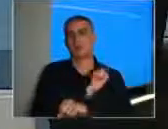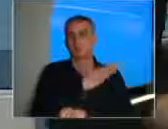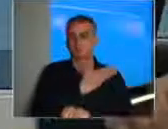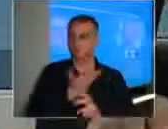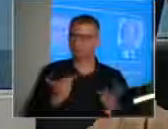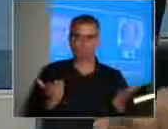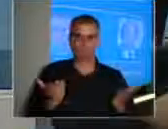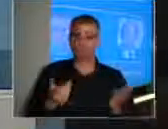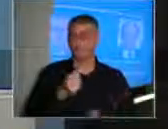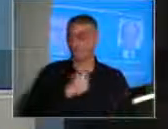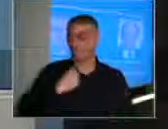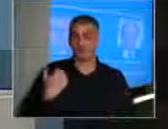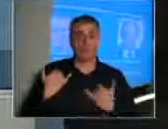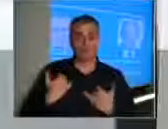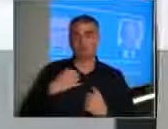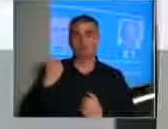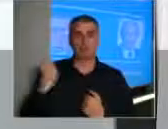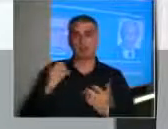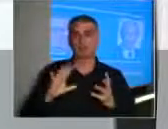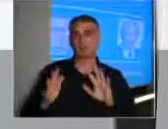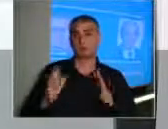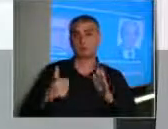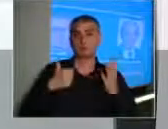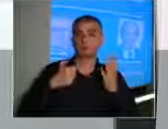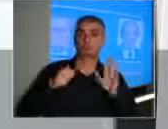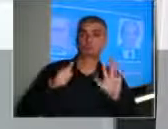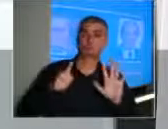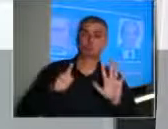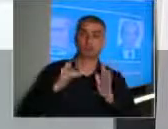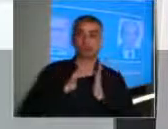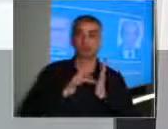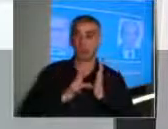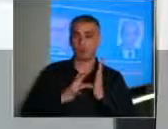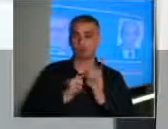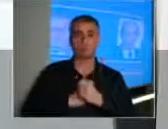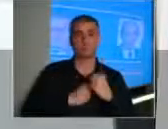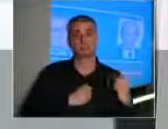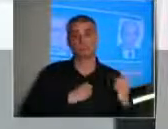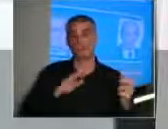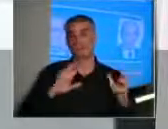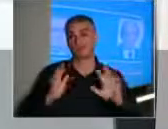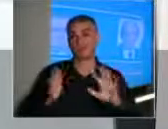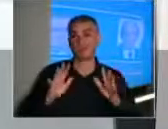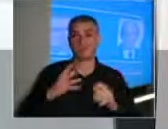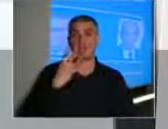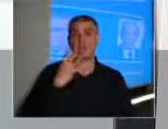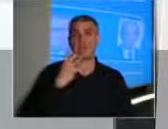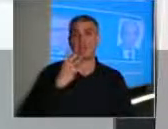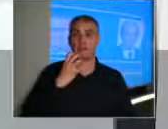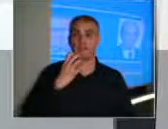תראי, לימין עכשיו, הימין עומד על בערך 66 מנדטים, השמאל בערך על